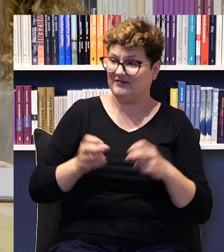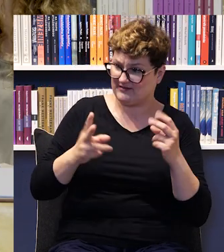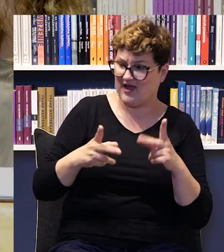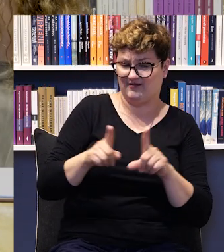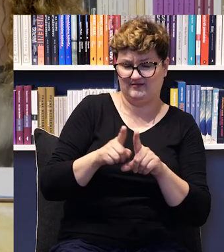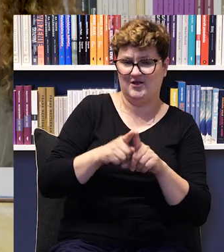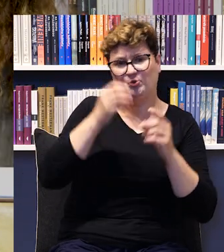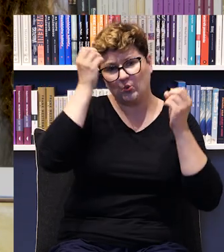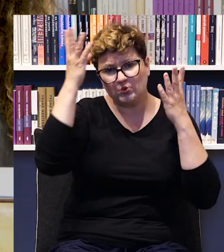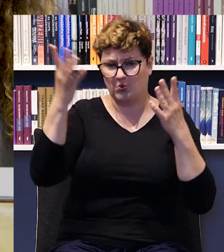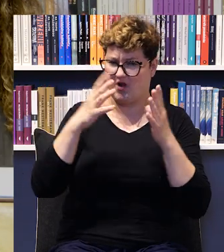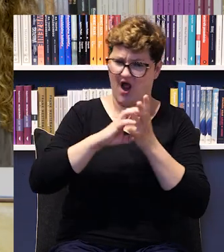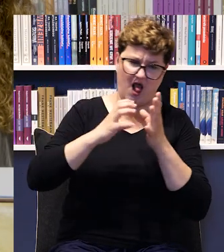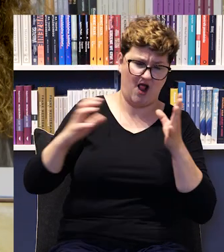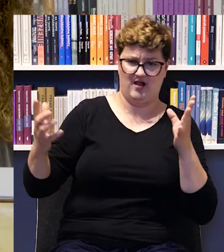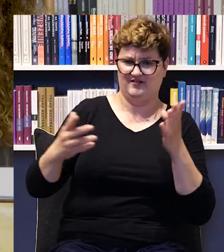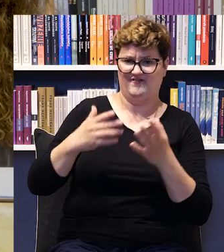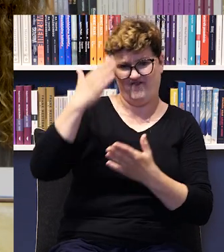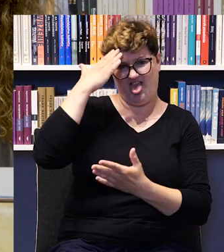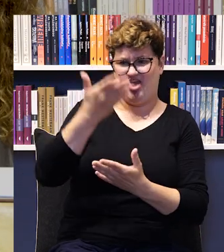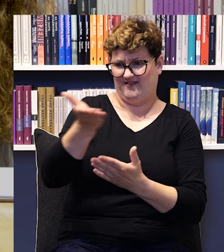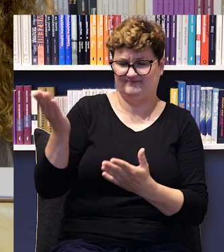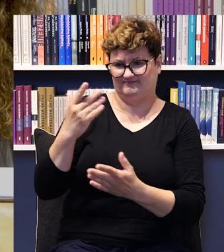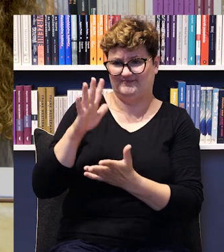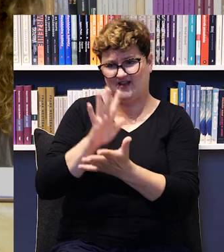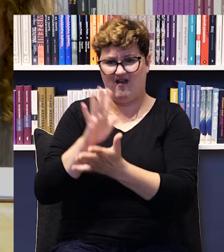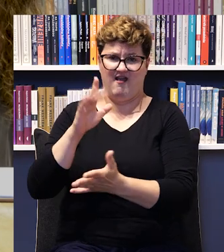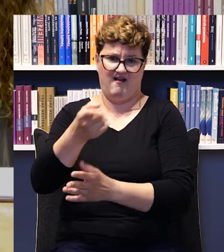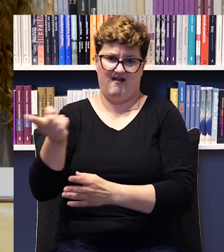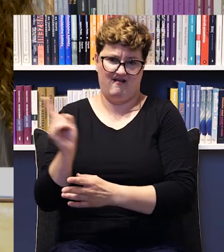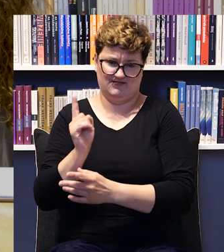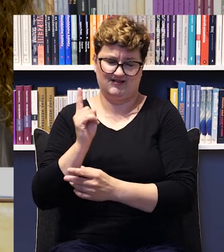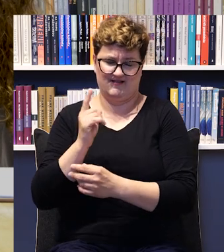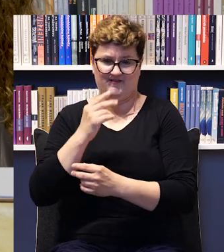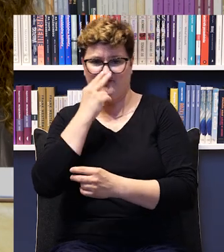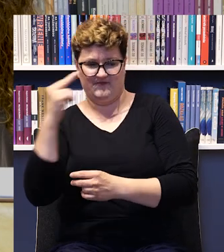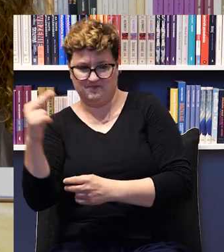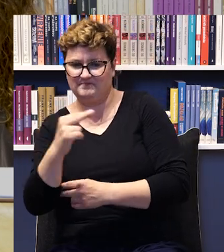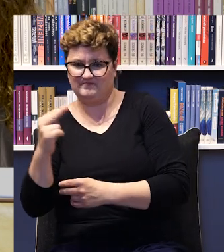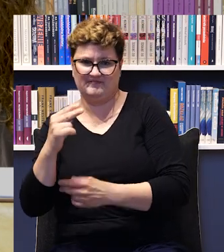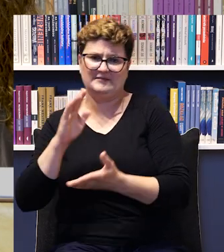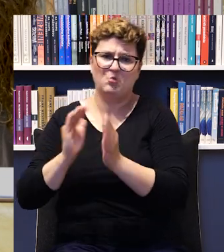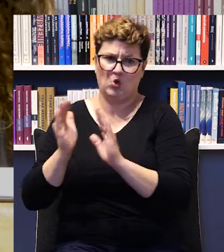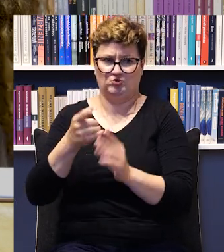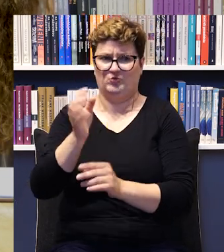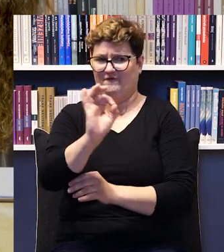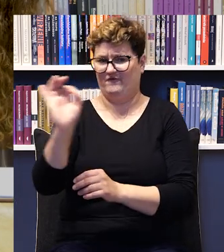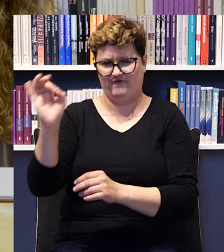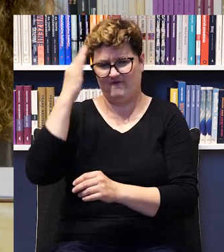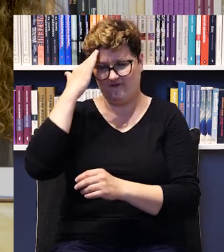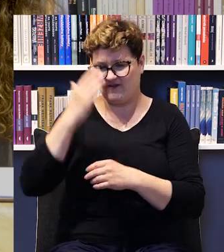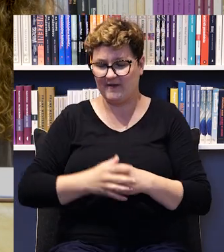opowiedziała dostatecznie bogato, jak oni widzą. No dokładnie, więc jakby ja mogę zupełnie z tego korzystać, gdzieś tam